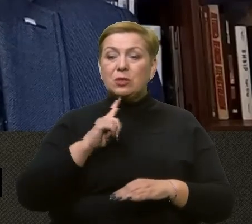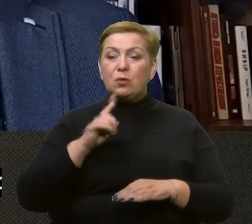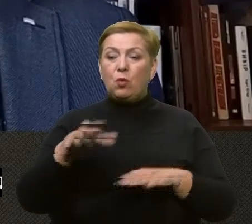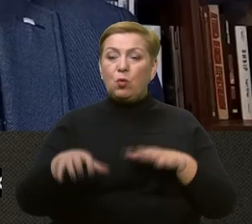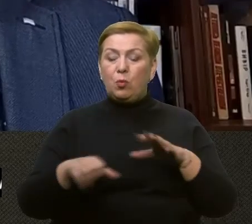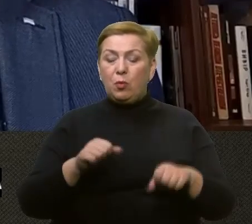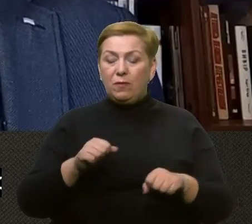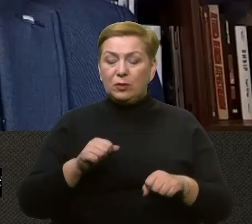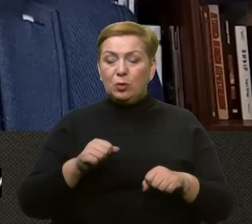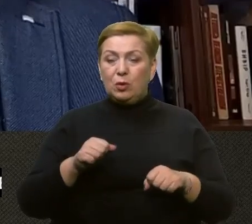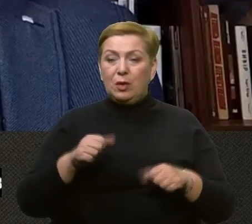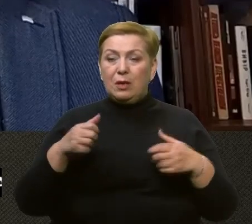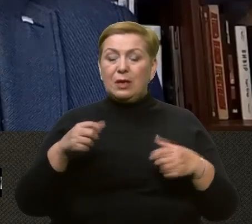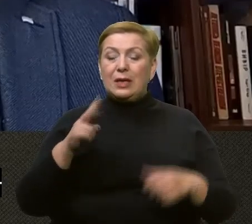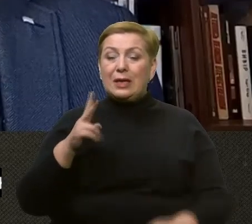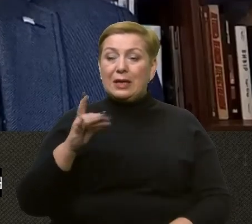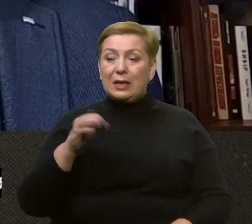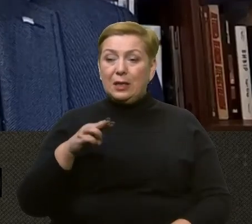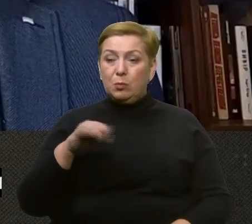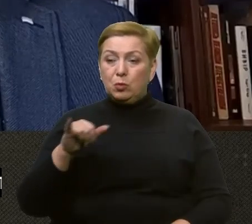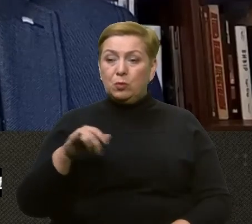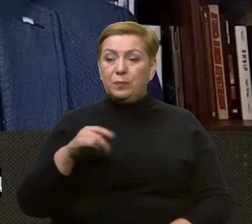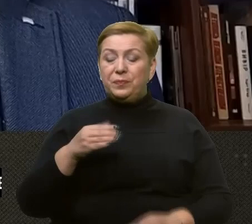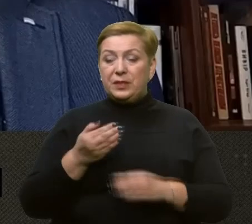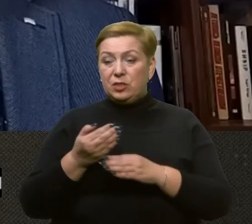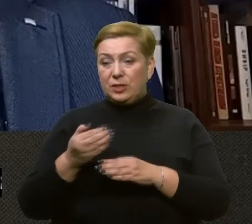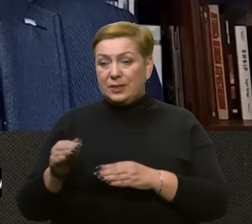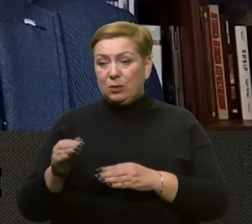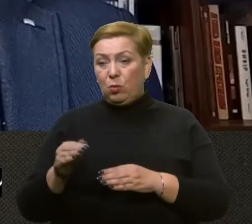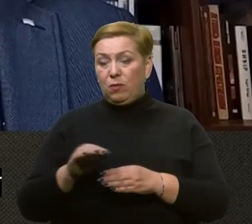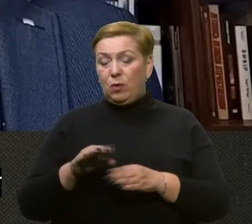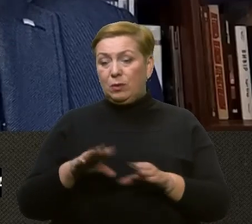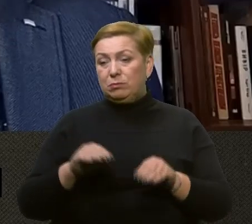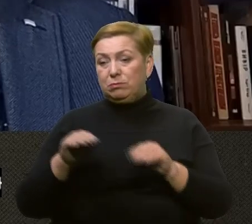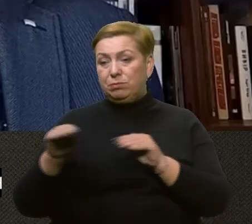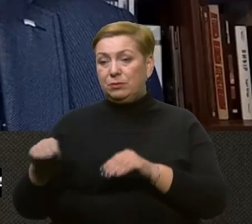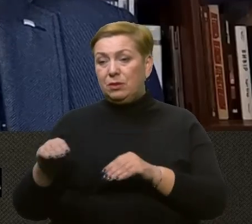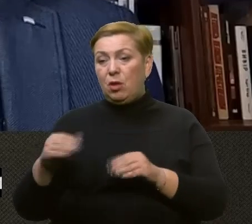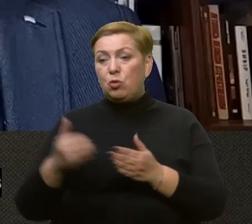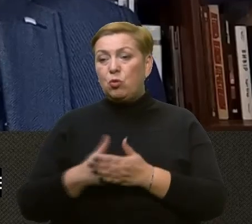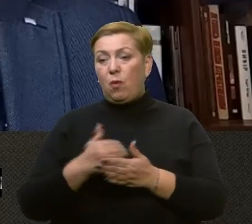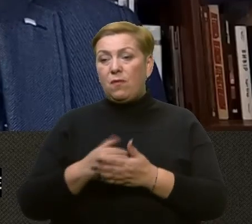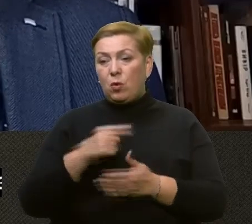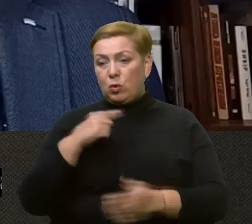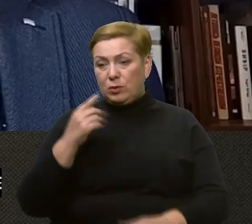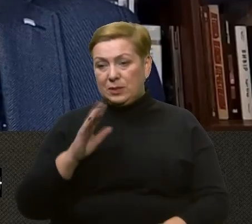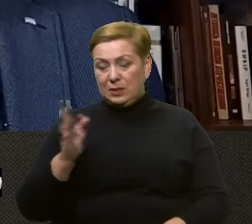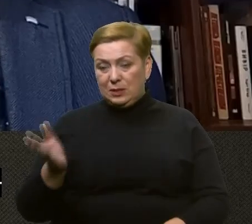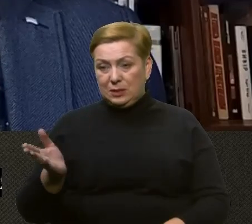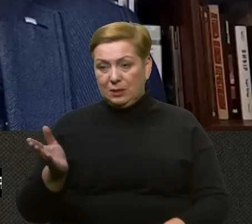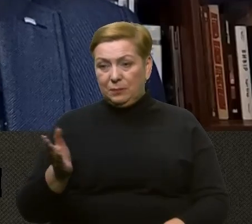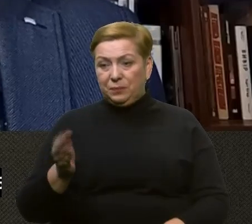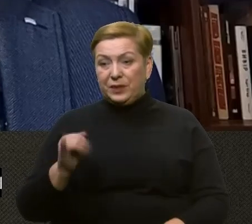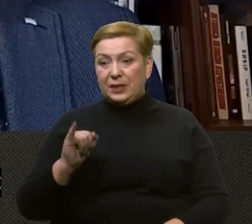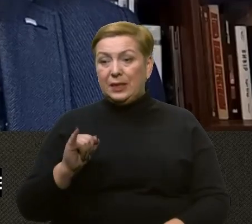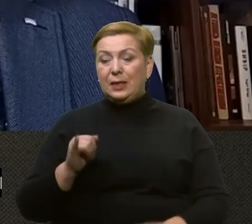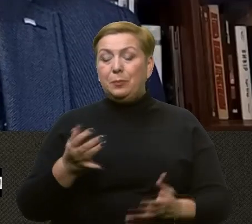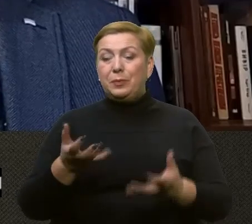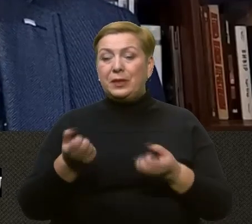до Новоросійського. І тоді ж вони, ну, стало відомо, що вони прийняли рішення про